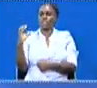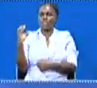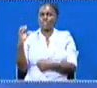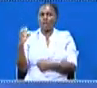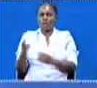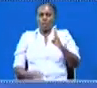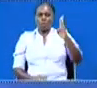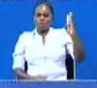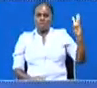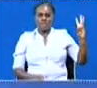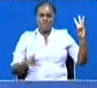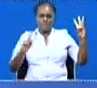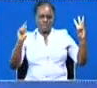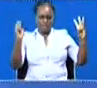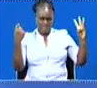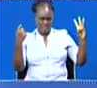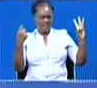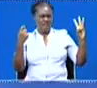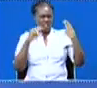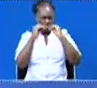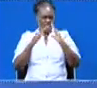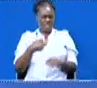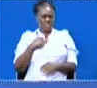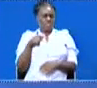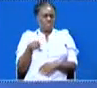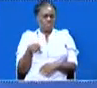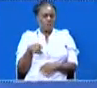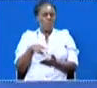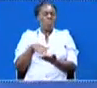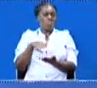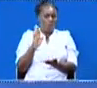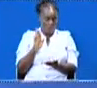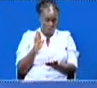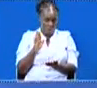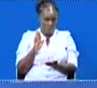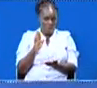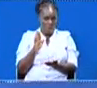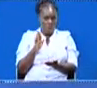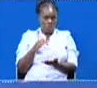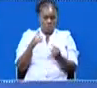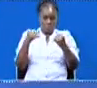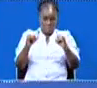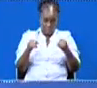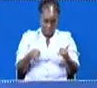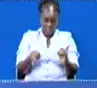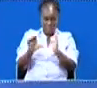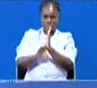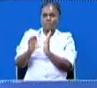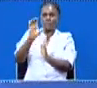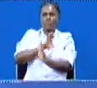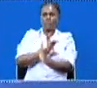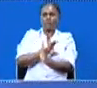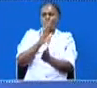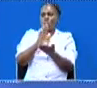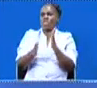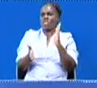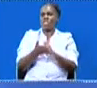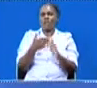ya magharibi, wapo walimu wanaohisi kwamba juhudi zaidi zinahitajika ili kutekeleza mfumo huo bila shida